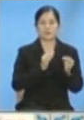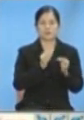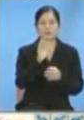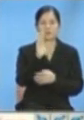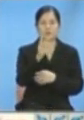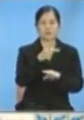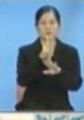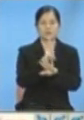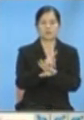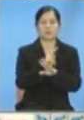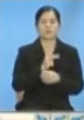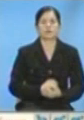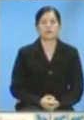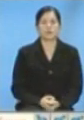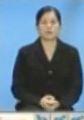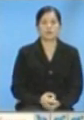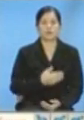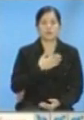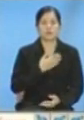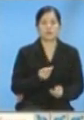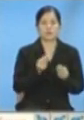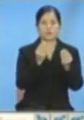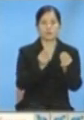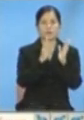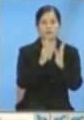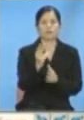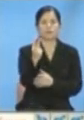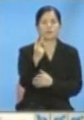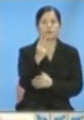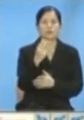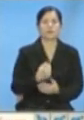ไหนผมให้สองท่านครับ